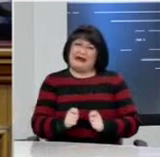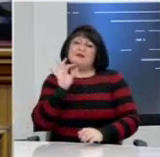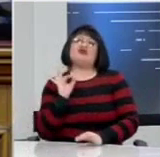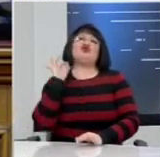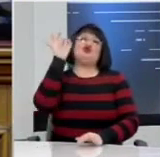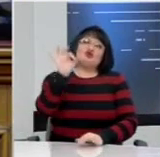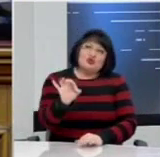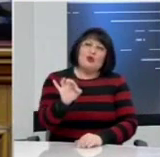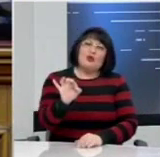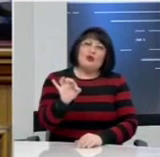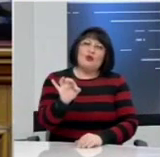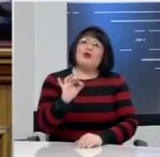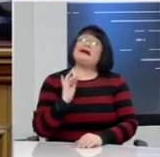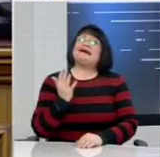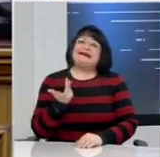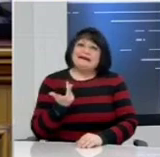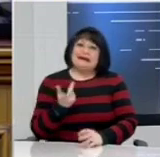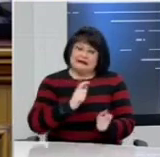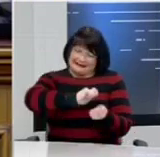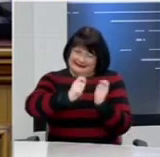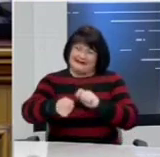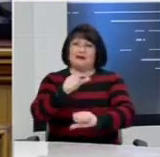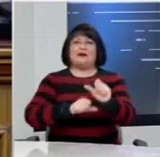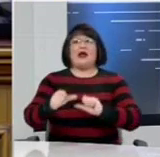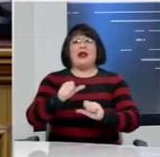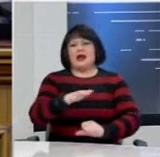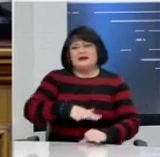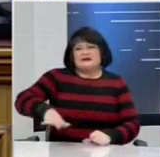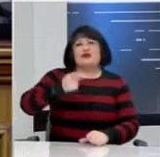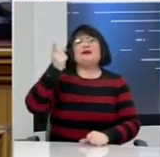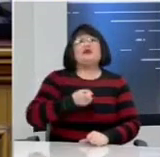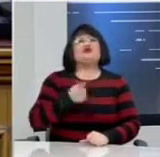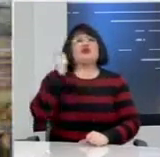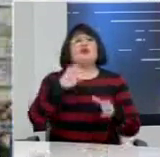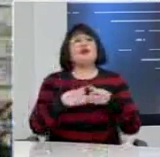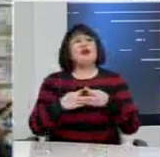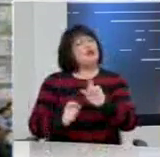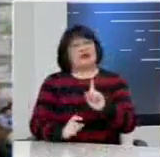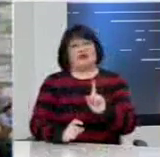στόχο να μεταβάλει τους εσωτερικούς πολιτικούς συσχετισμούς.